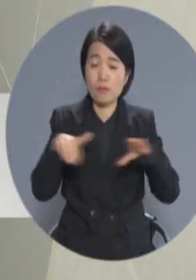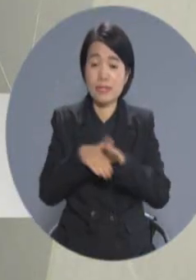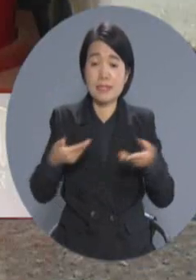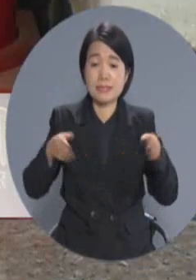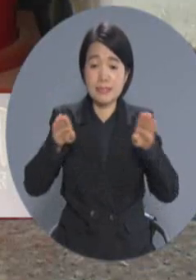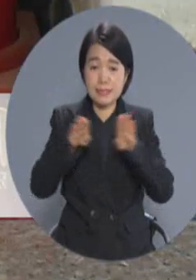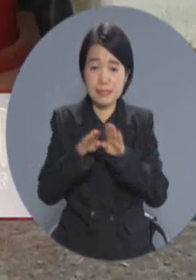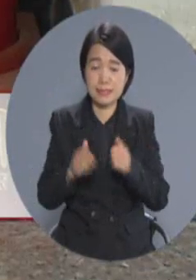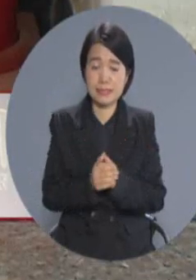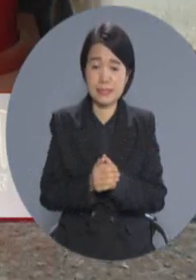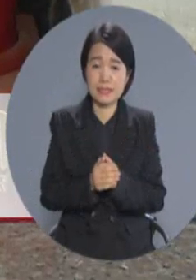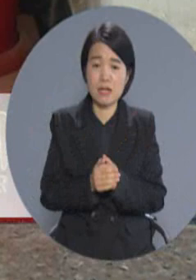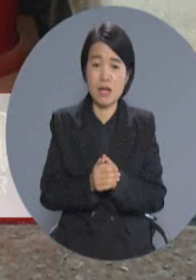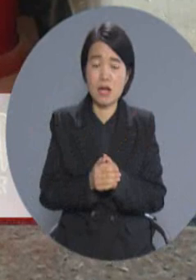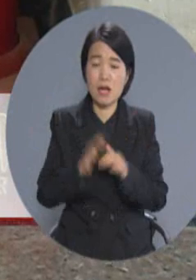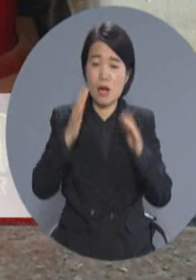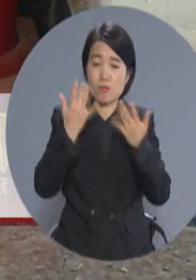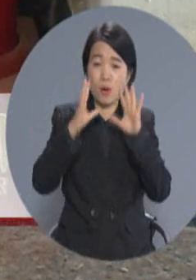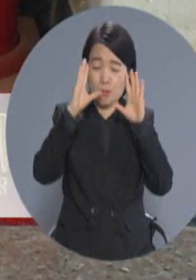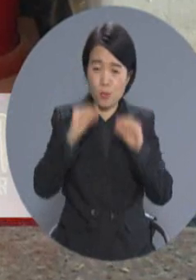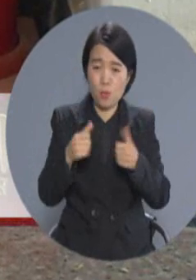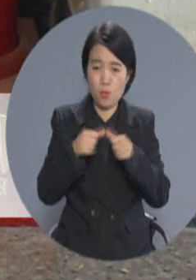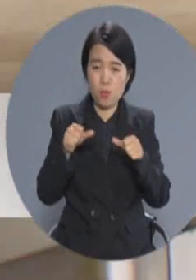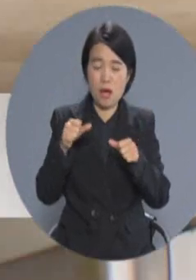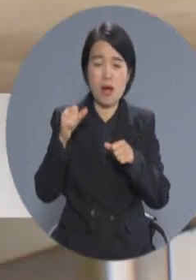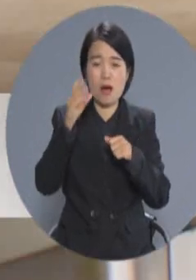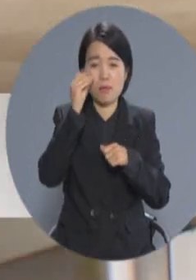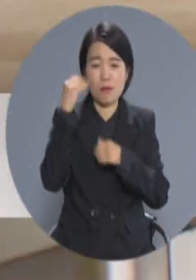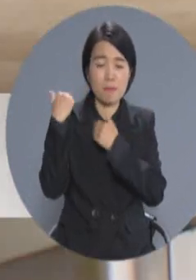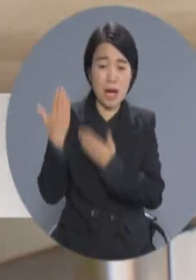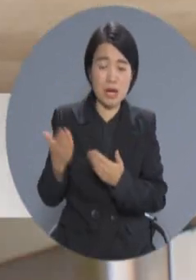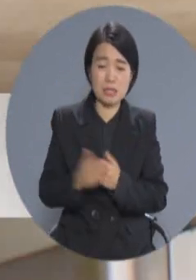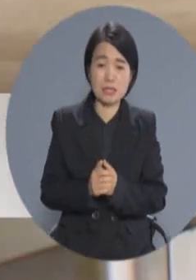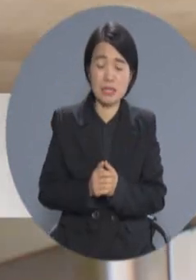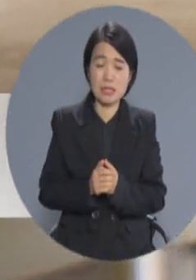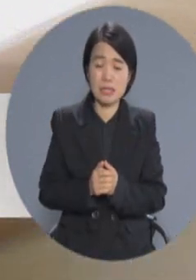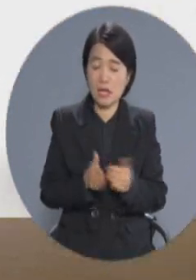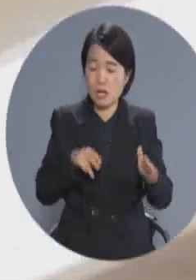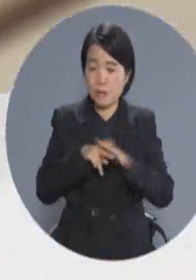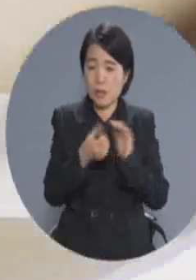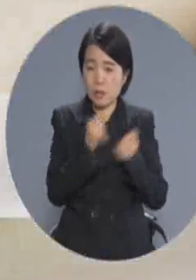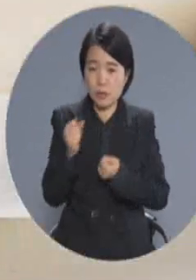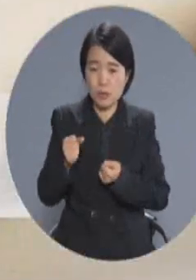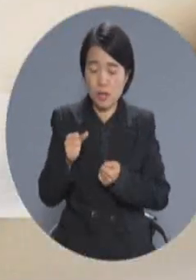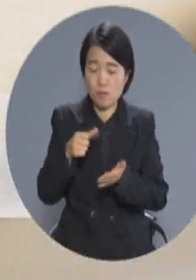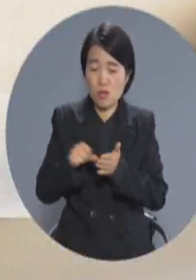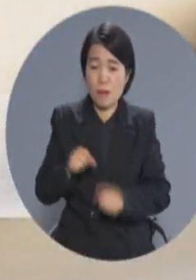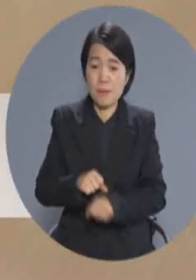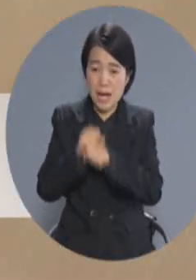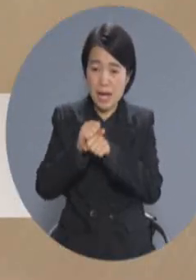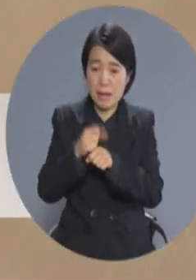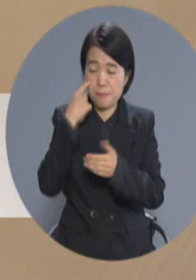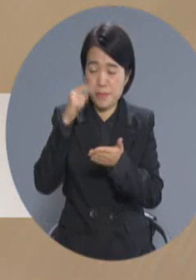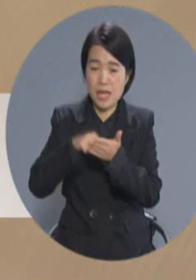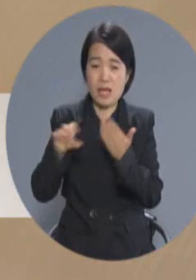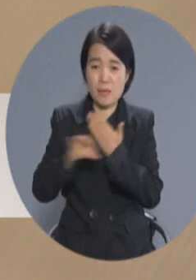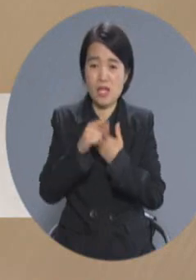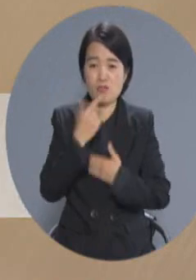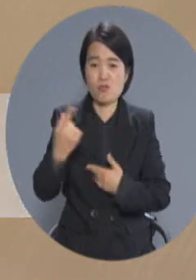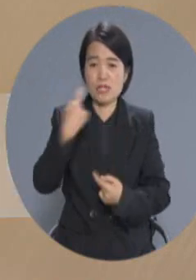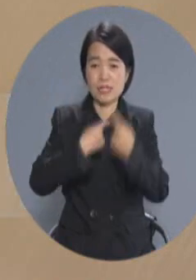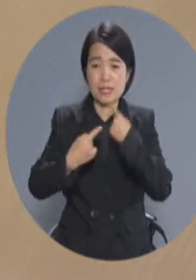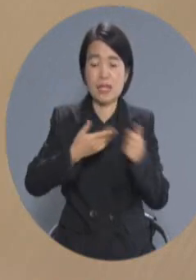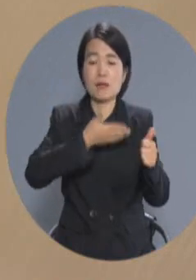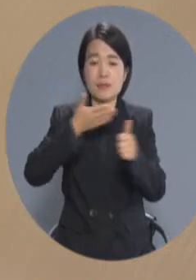문화시설 등에서 소방시설을 고장난 상태로 방치하거나 비상구의 물건을 쌓아둔 행위 등을 발견할 경우 소방서에 신고해